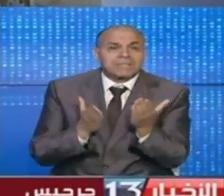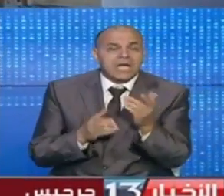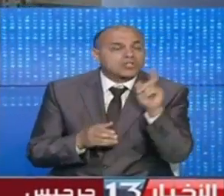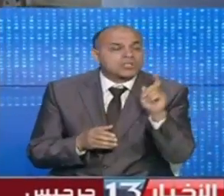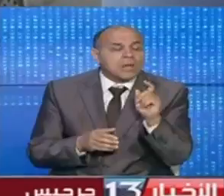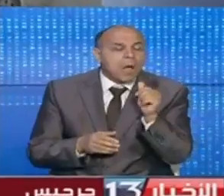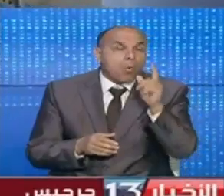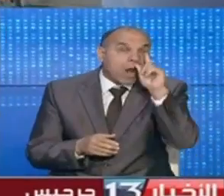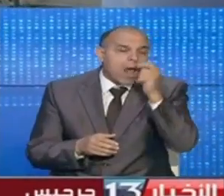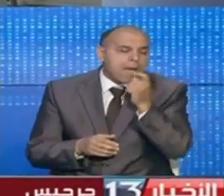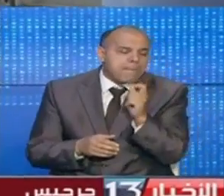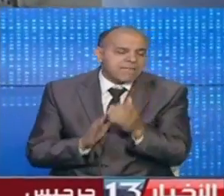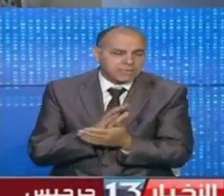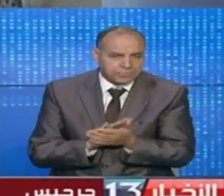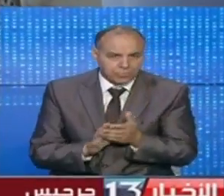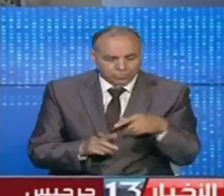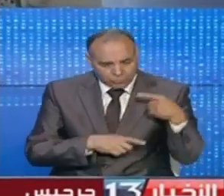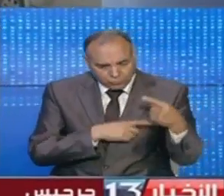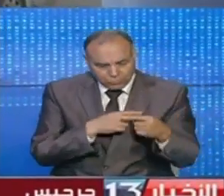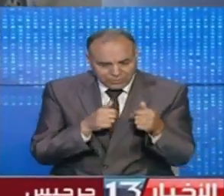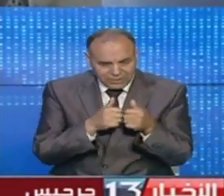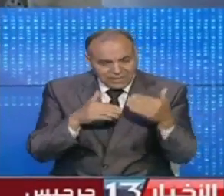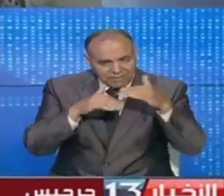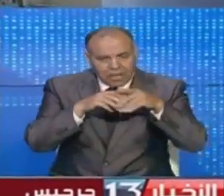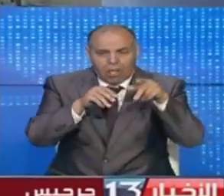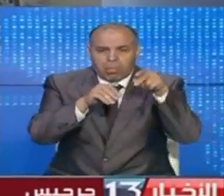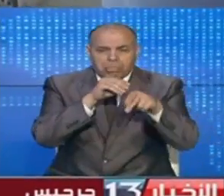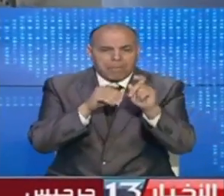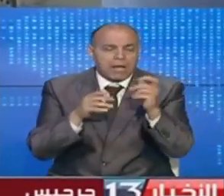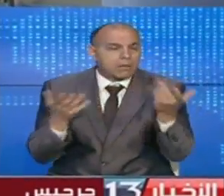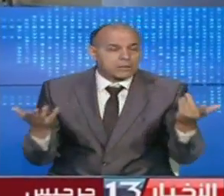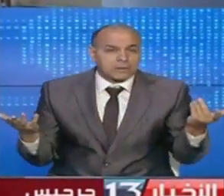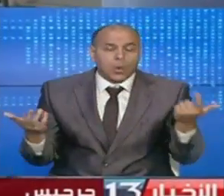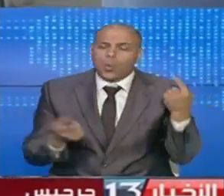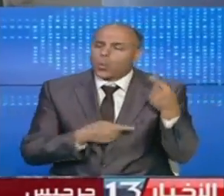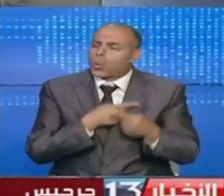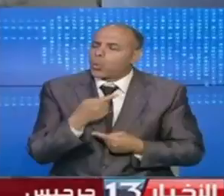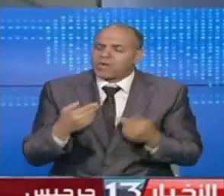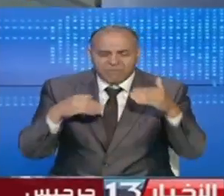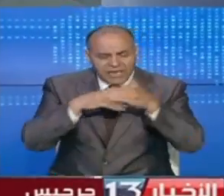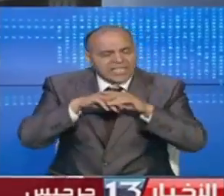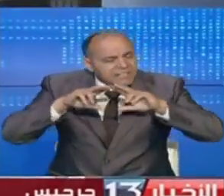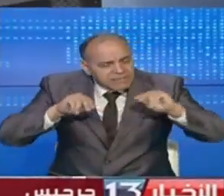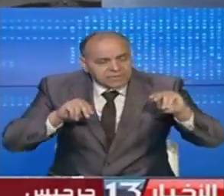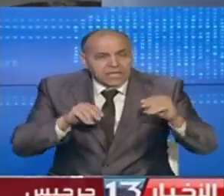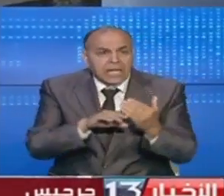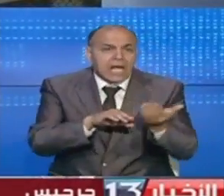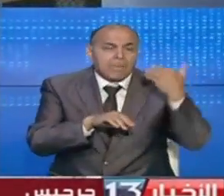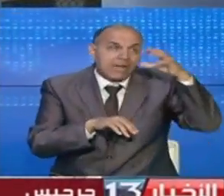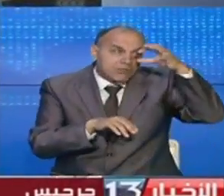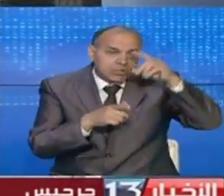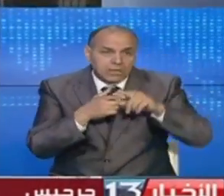جرجيس والله لا فيه قطرة مي، وكل يوم من 11 متاع الليل يسقصوه المي، كل يوم يوميا نفس الحكاية. قبل كان في